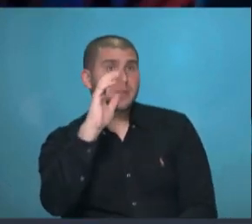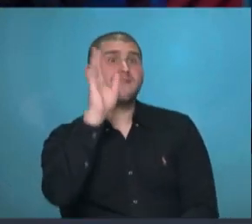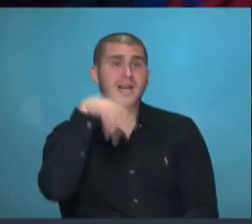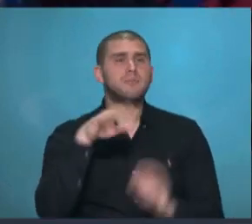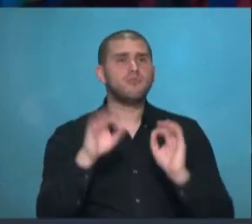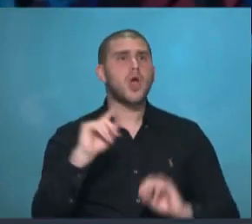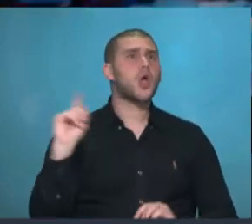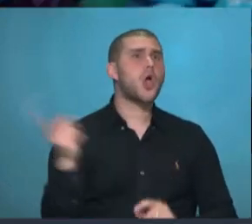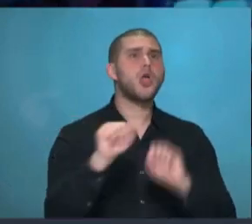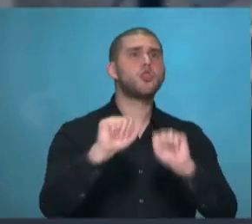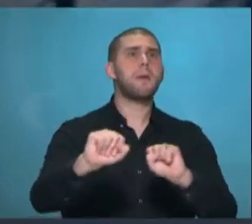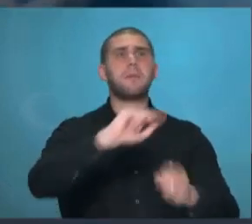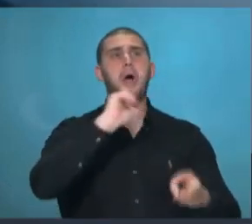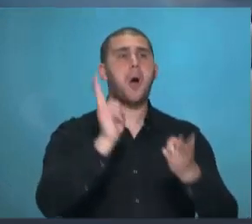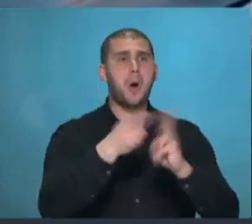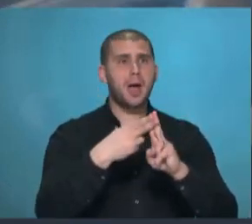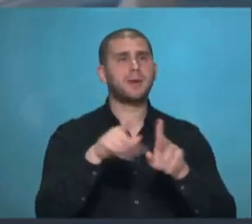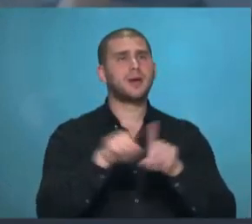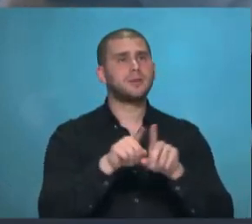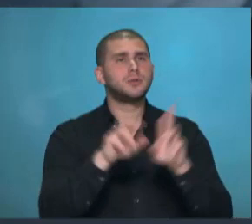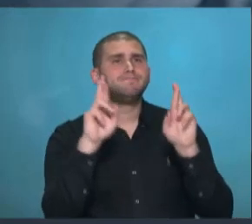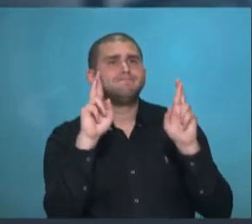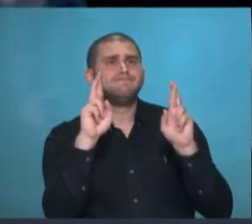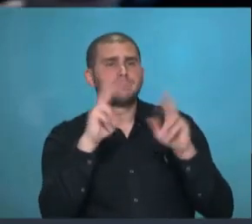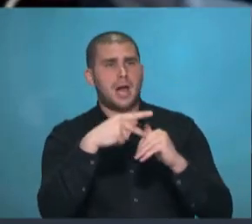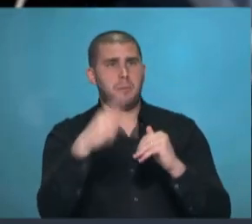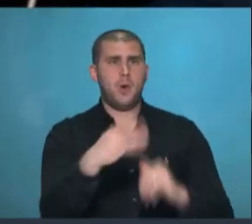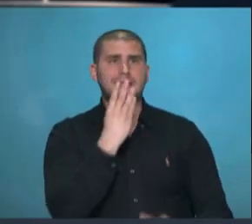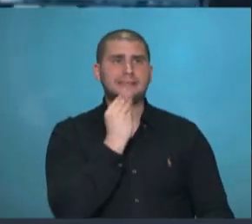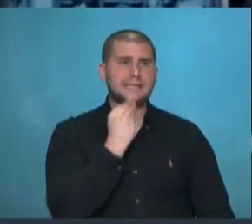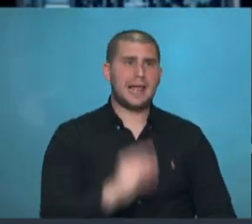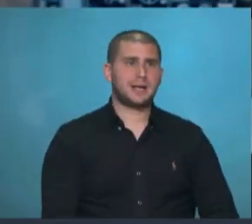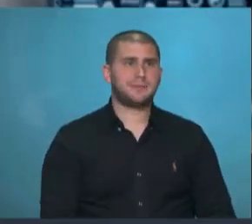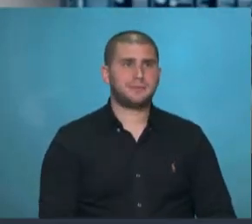כל התומכים בעולם שמחזיקים אצבעות לפרויקט הישראלי.